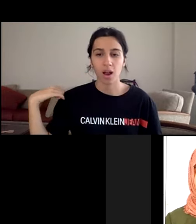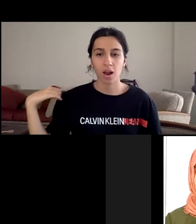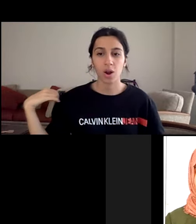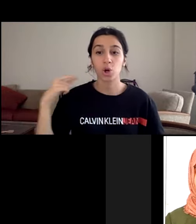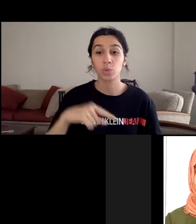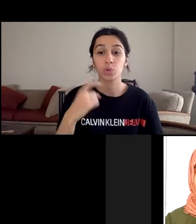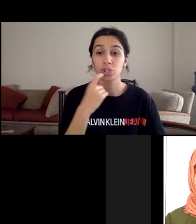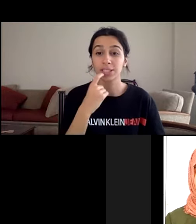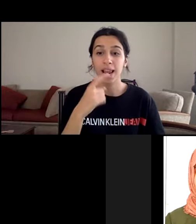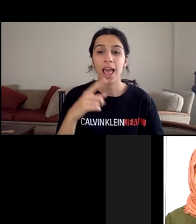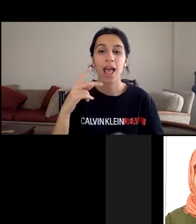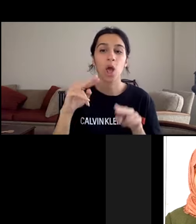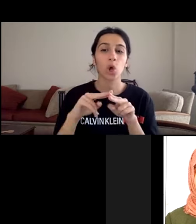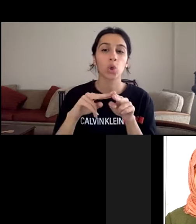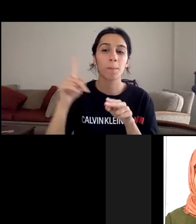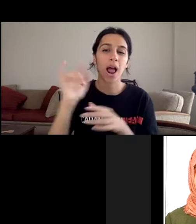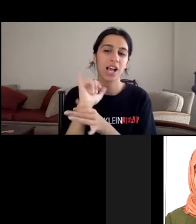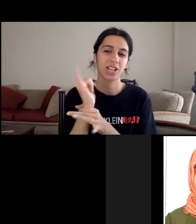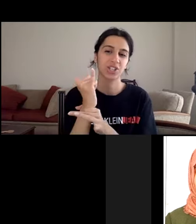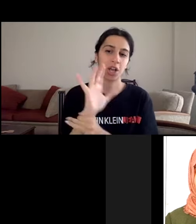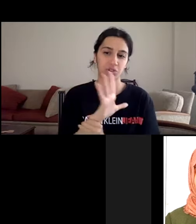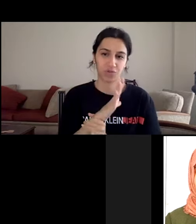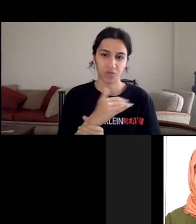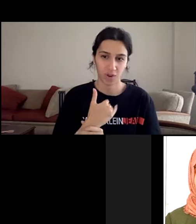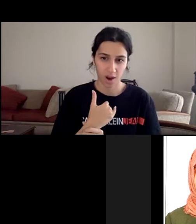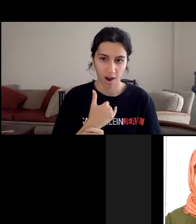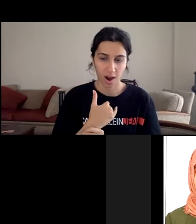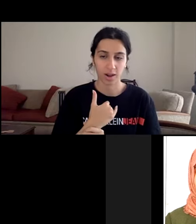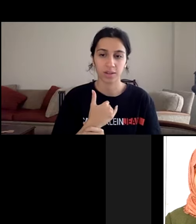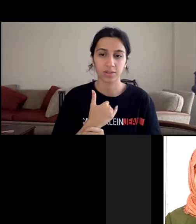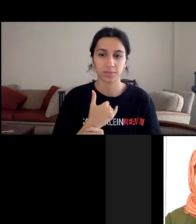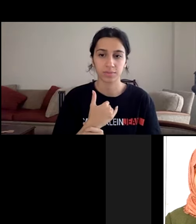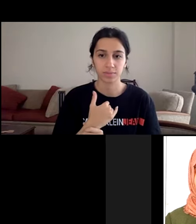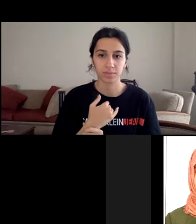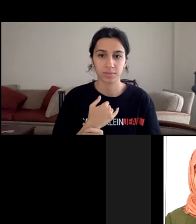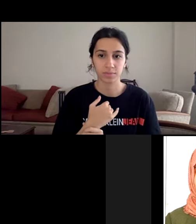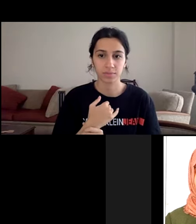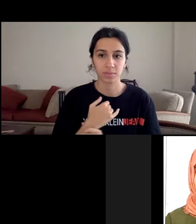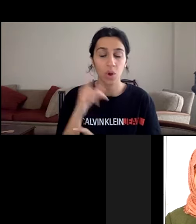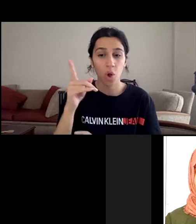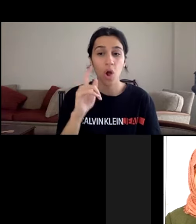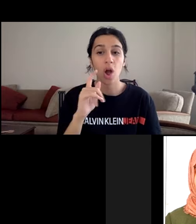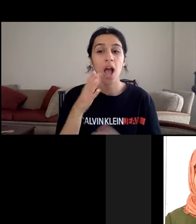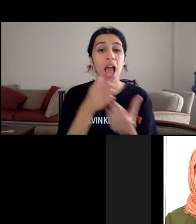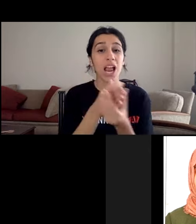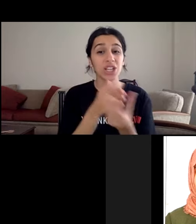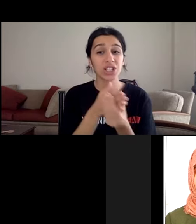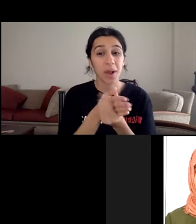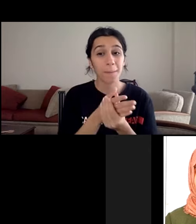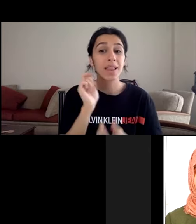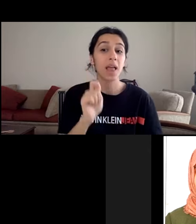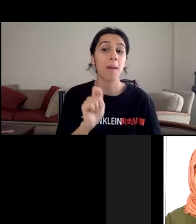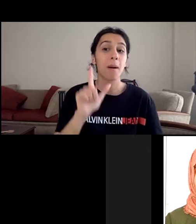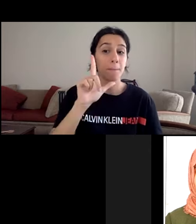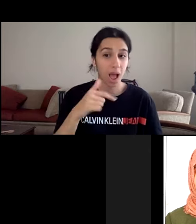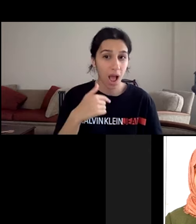sene kütüphanecilik stajım var. Kütüphanede. Ve orayı erişilebilir bir hale getirmem lazım